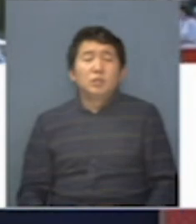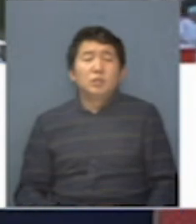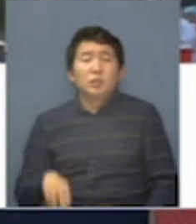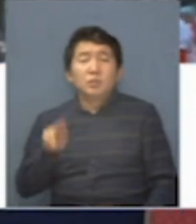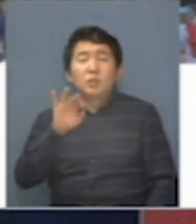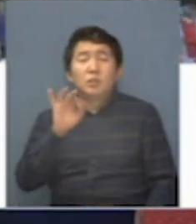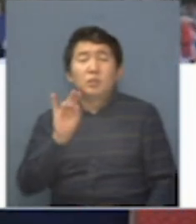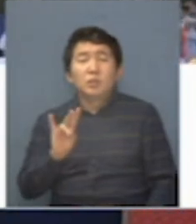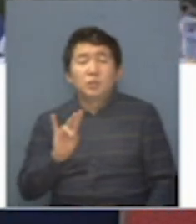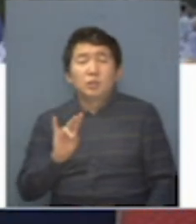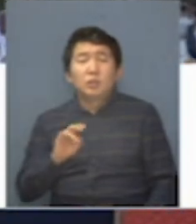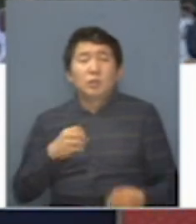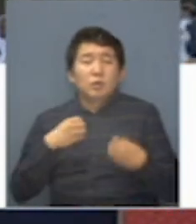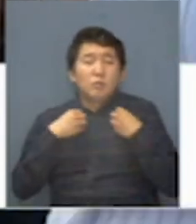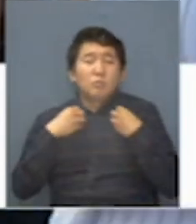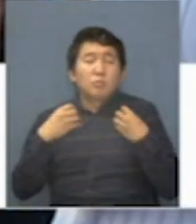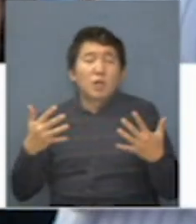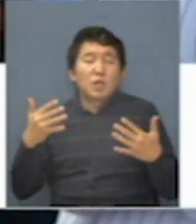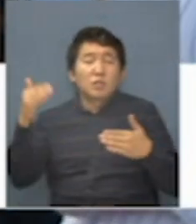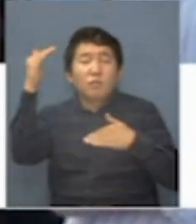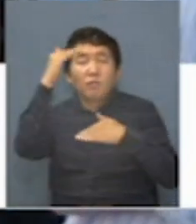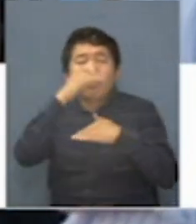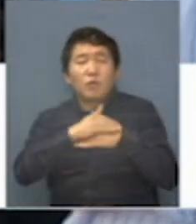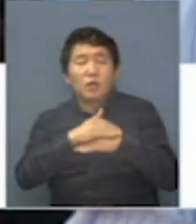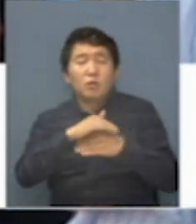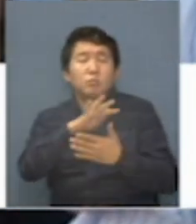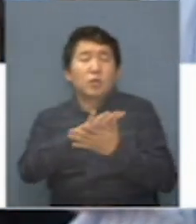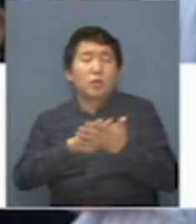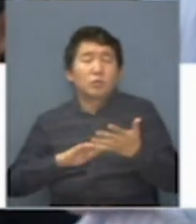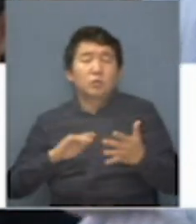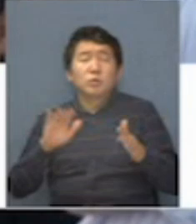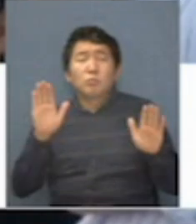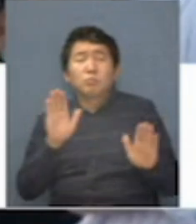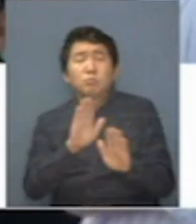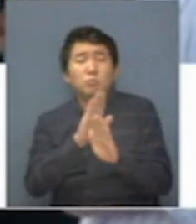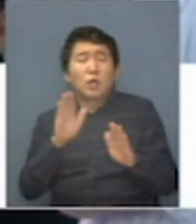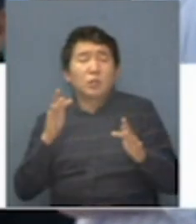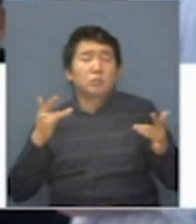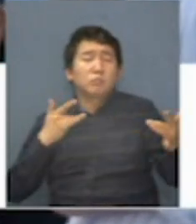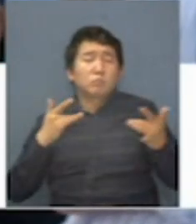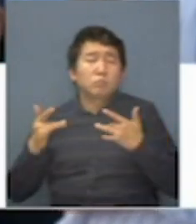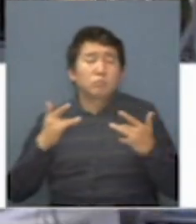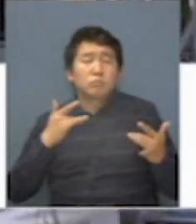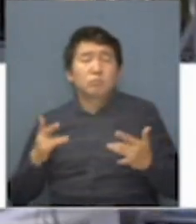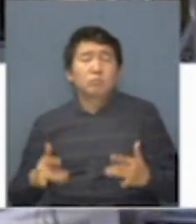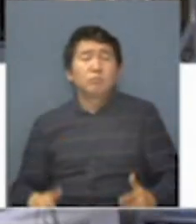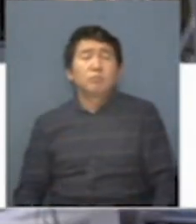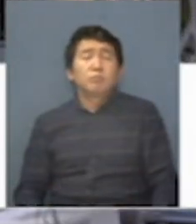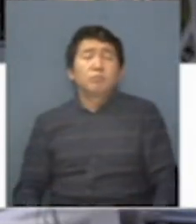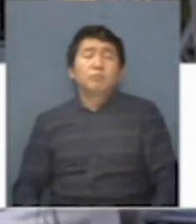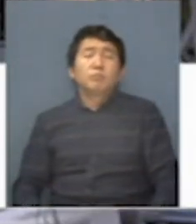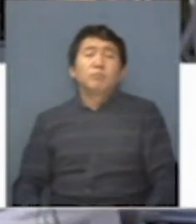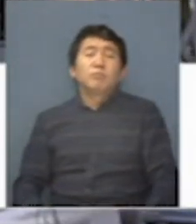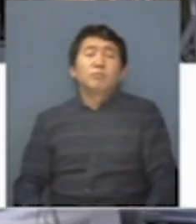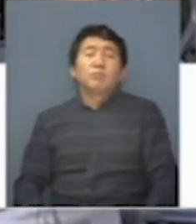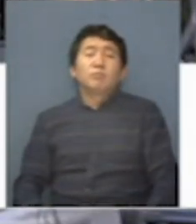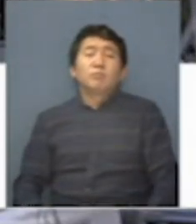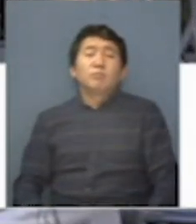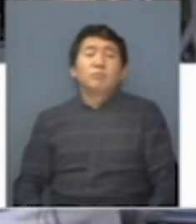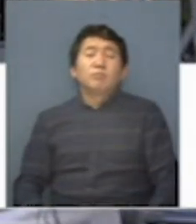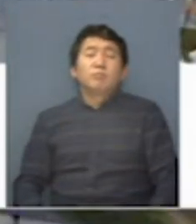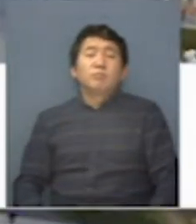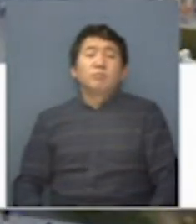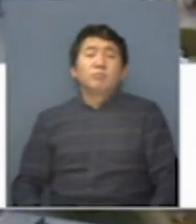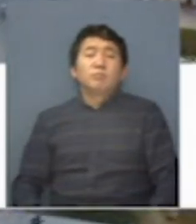вечер продолжился выступлением артистов и творческих коллективов города, которые подарили гостям и жителям города массу положительных эмоций.